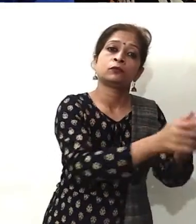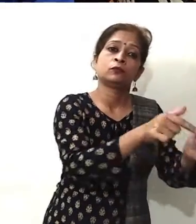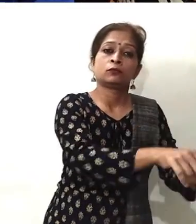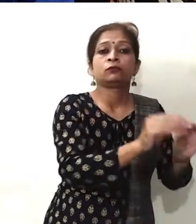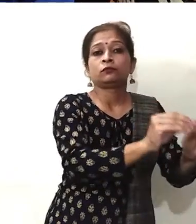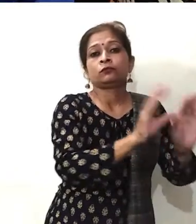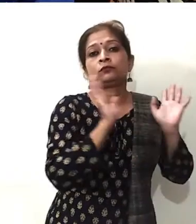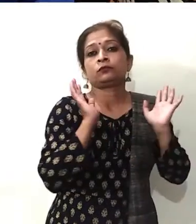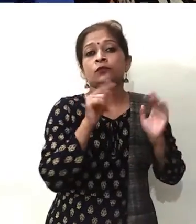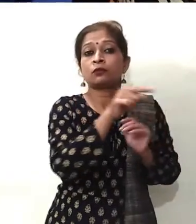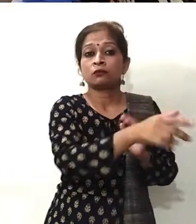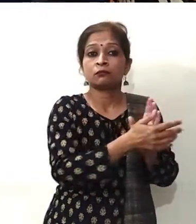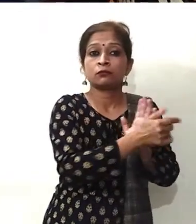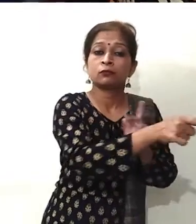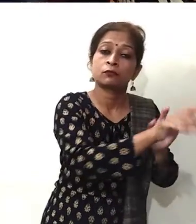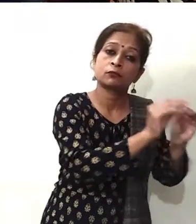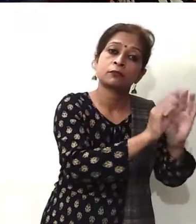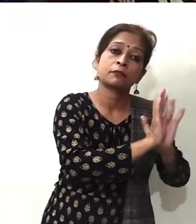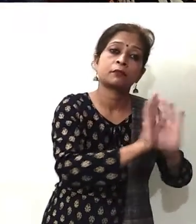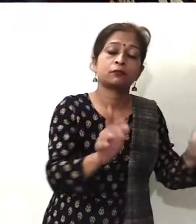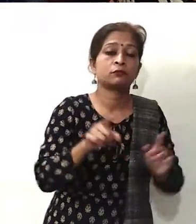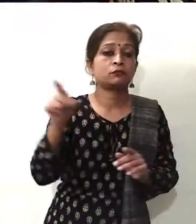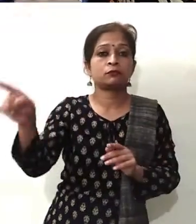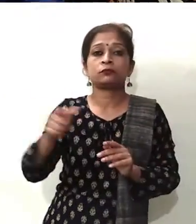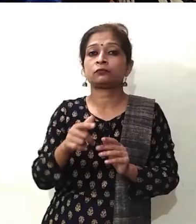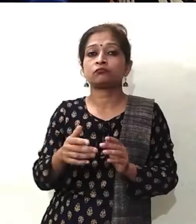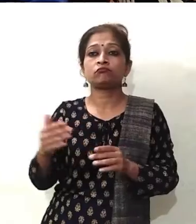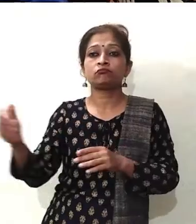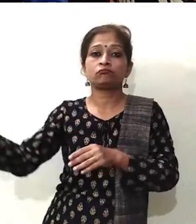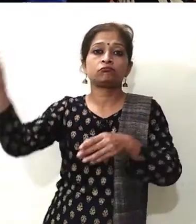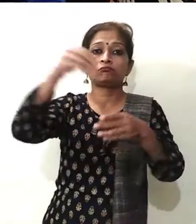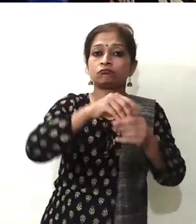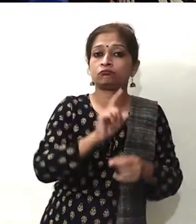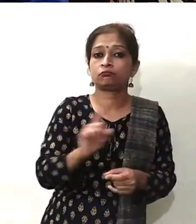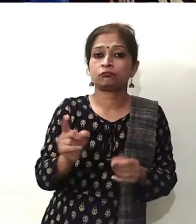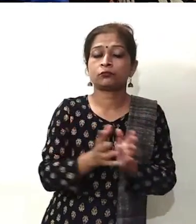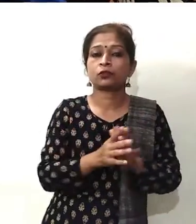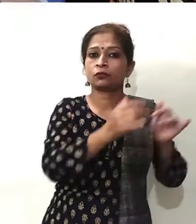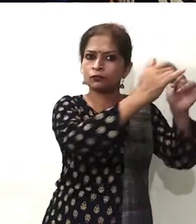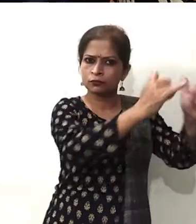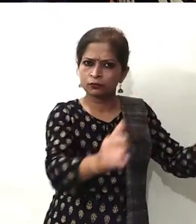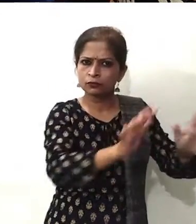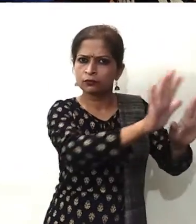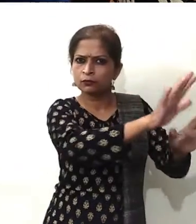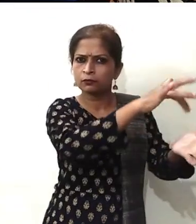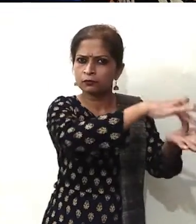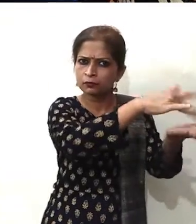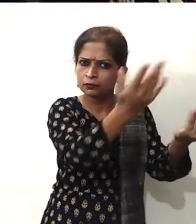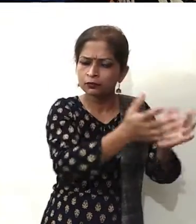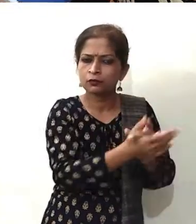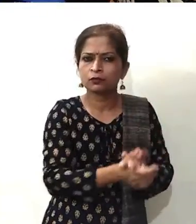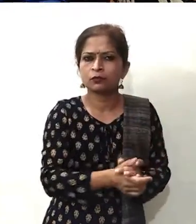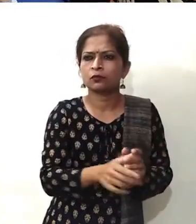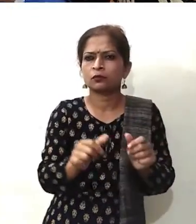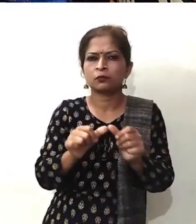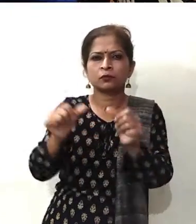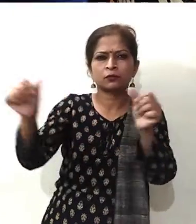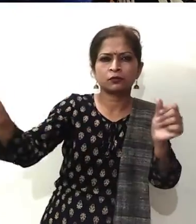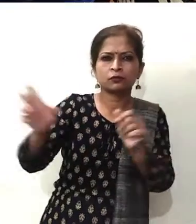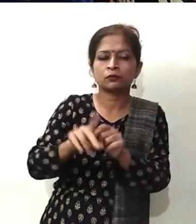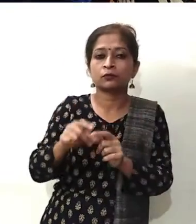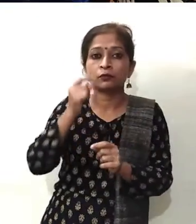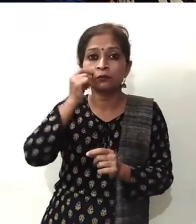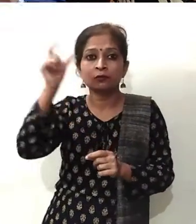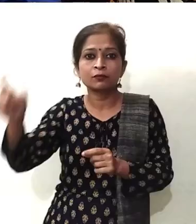सकता। तो एकलव्य ने क्या किया कि जहां उन्होंने अपना डेरा डाला हुआ था, कैंपिंग किया हुआ था, उससे थोड़ी दूर